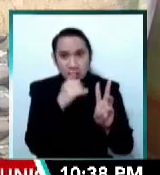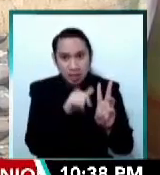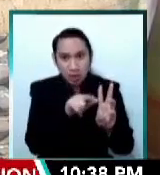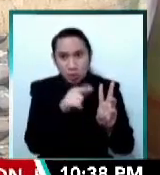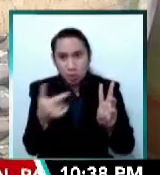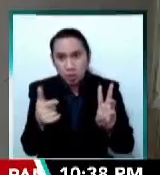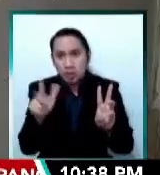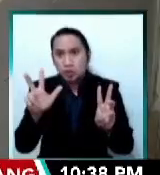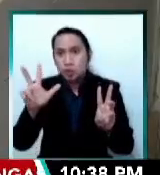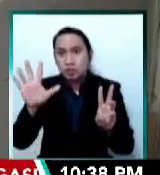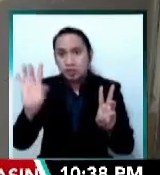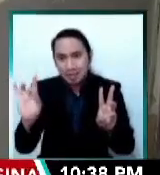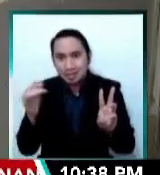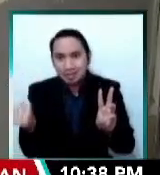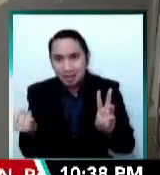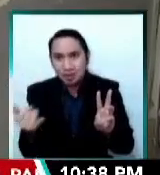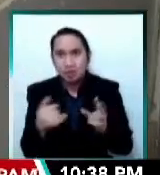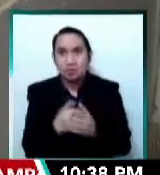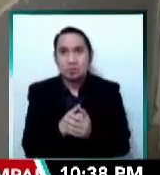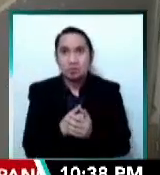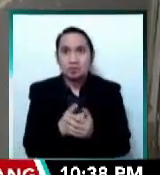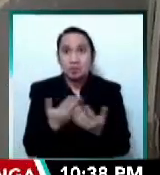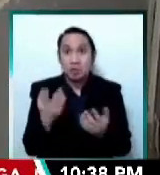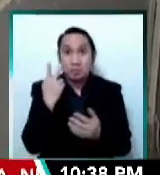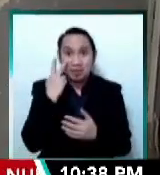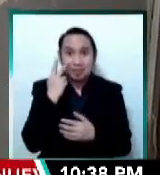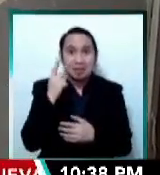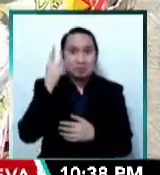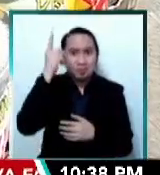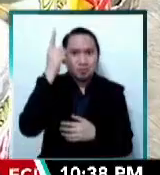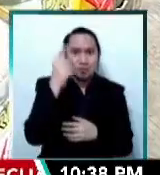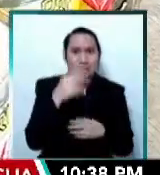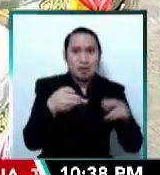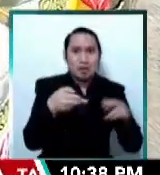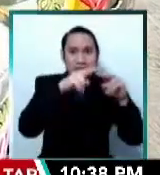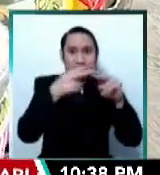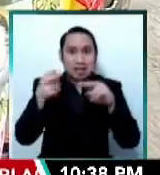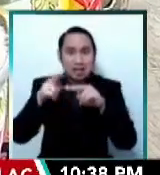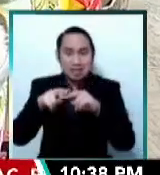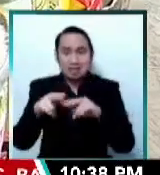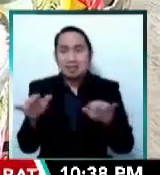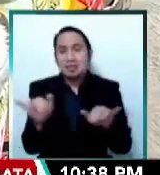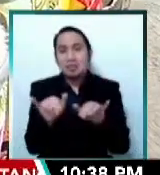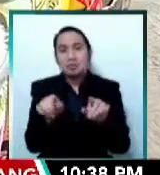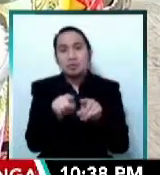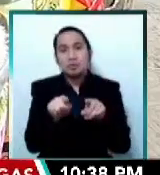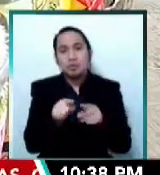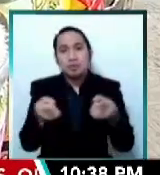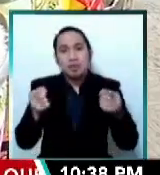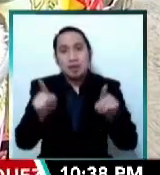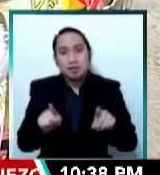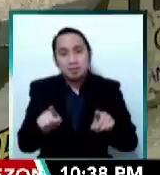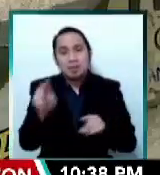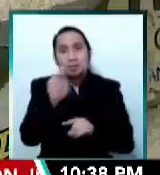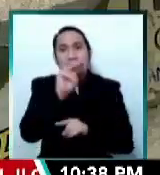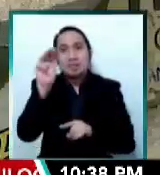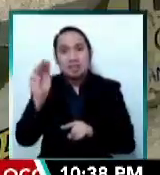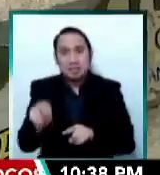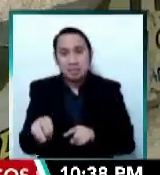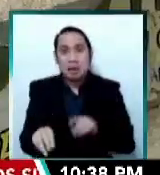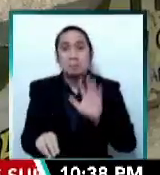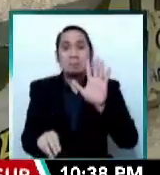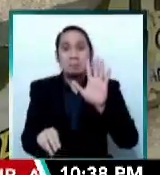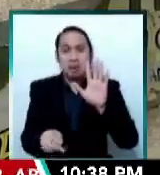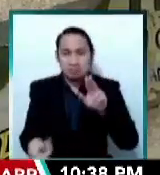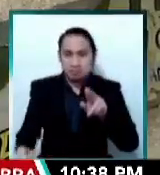habang ang well-milled rice ay nagmahal ng 4 na piso. Sa Trabaho Market sa Maynila, 5 pesos ang inimahal ng regular